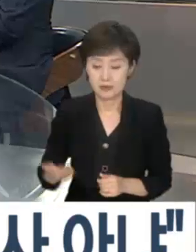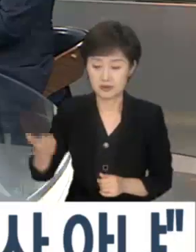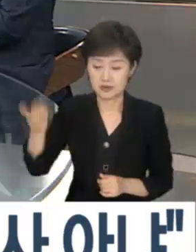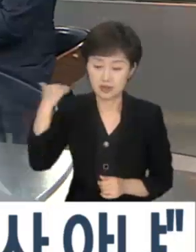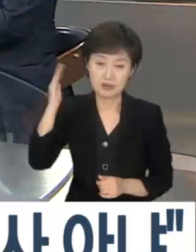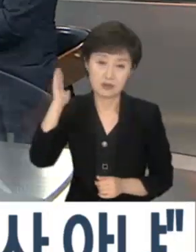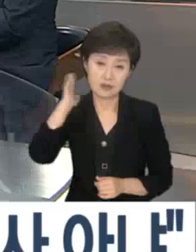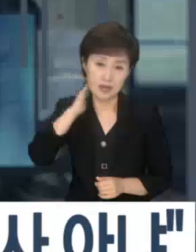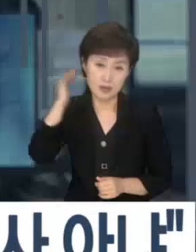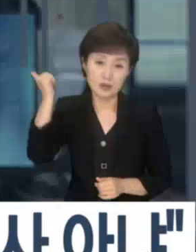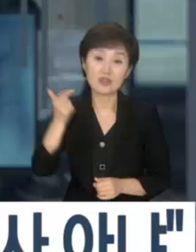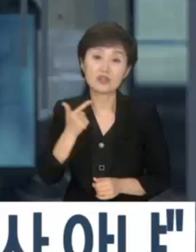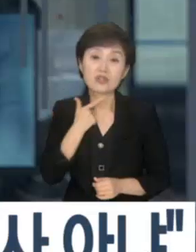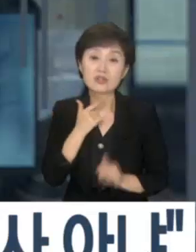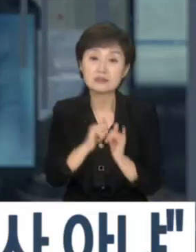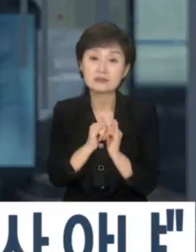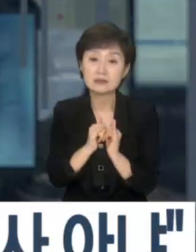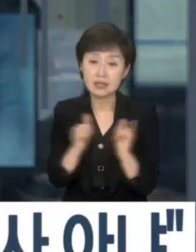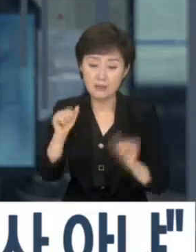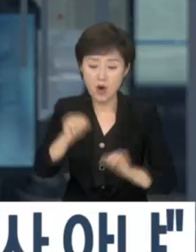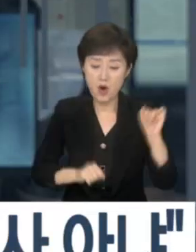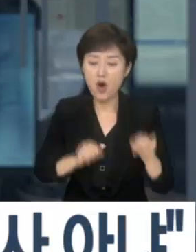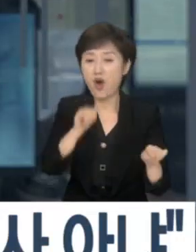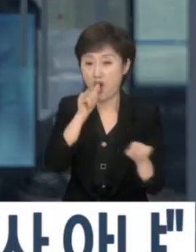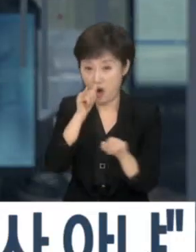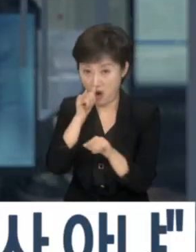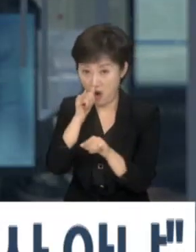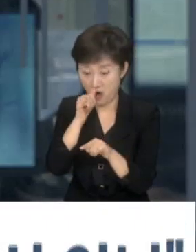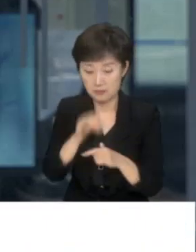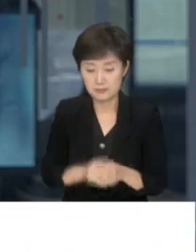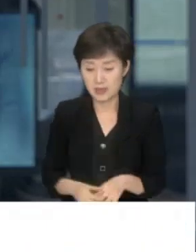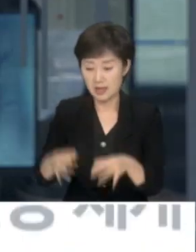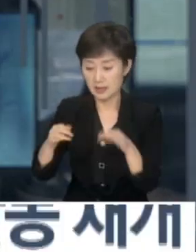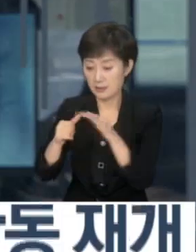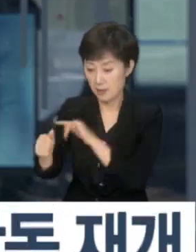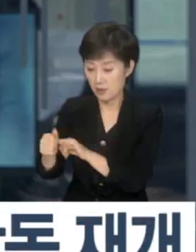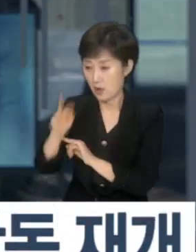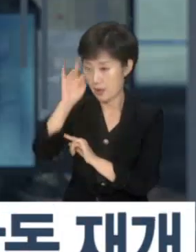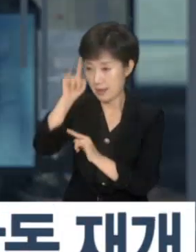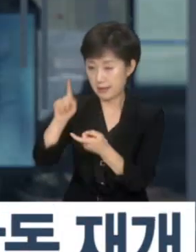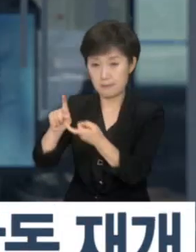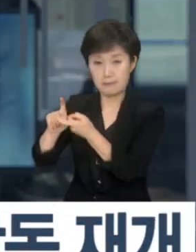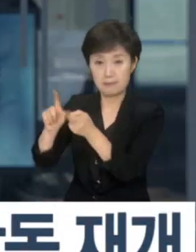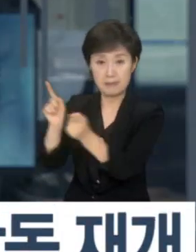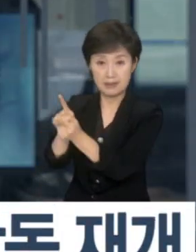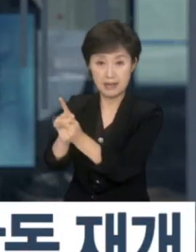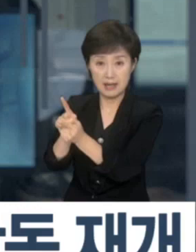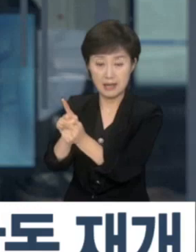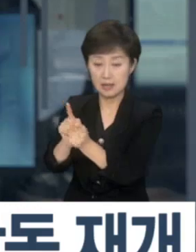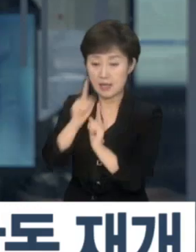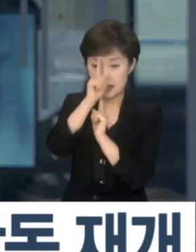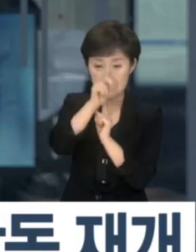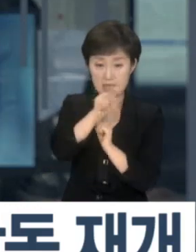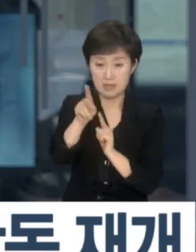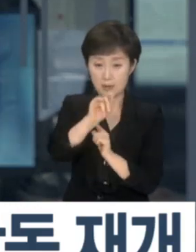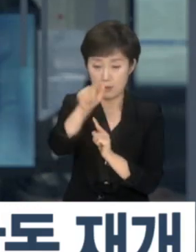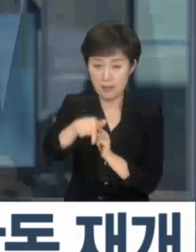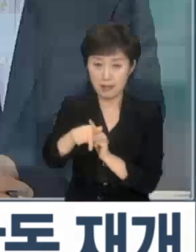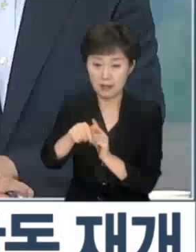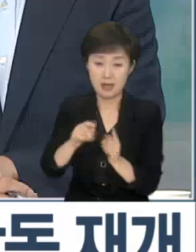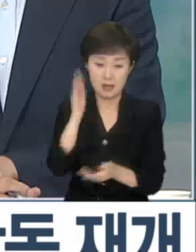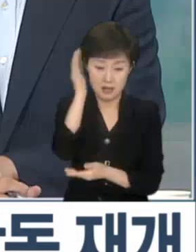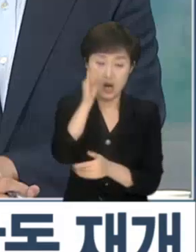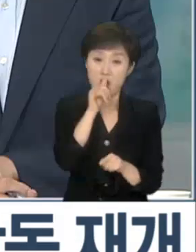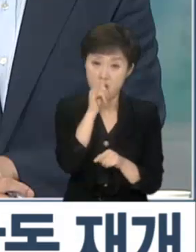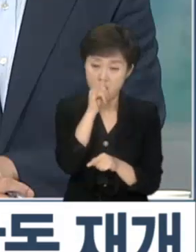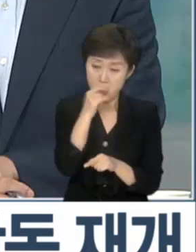바꿔 눈에 띄고 있습니다 일단은 김기현 대표 박근혜 전 대통령과의 만남 또 이명박 전 대통령의 기업인